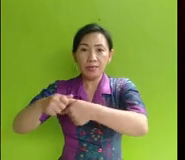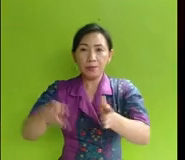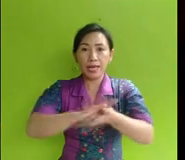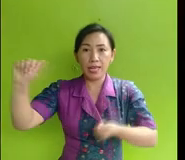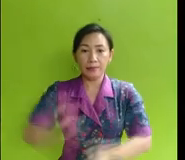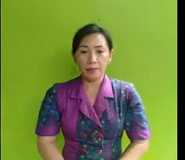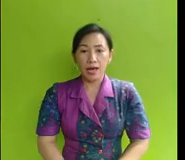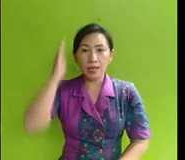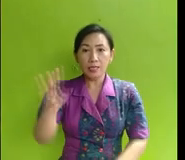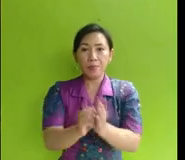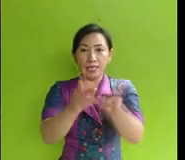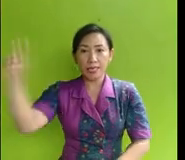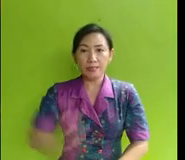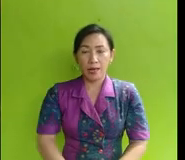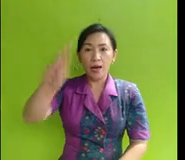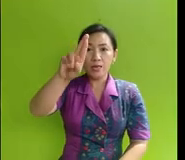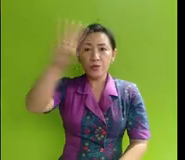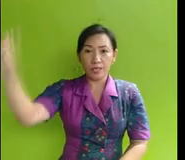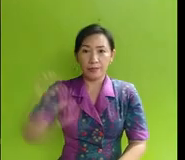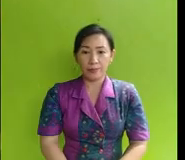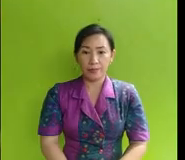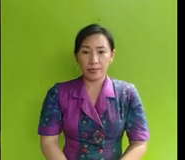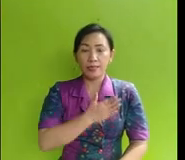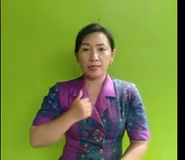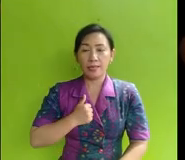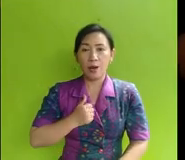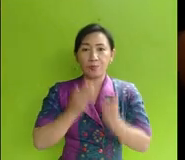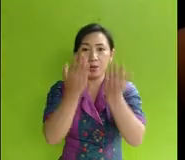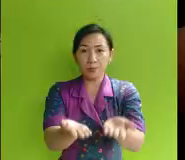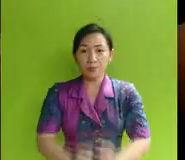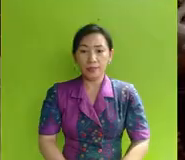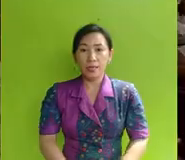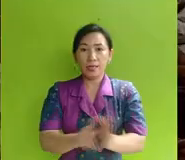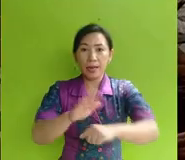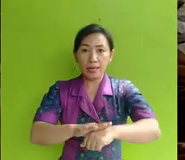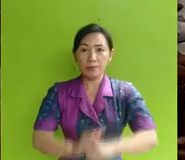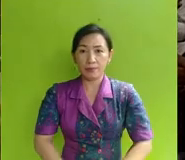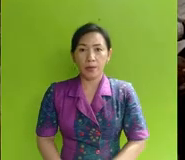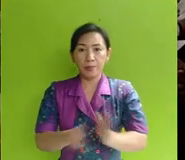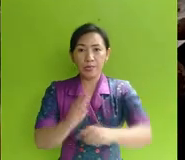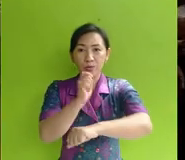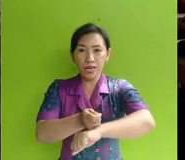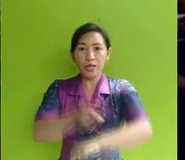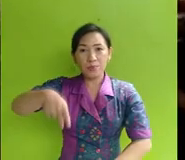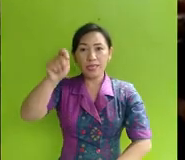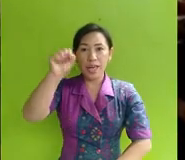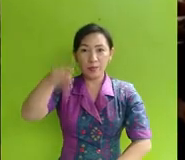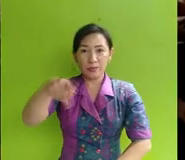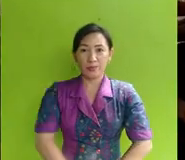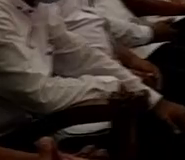Pimpinan pengadilan akan memberikan reward and punishment kepada petugas PTSP.